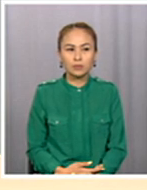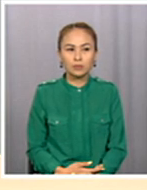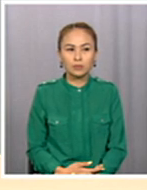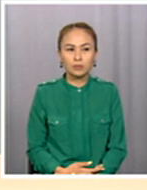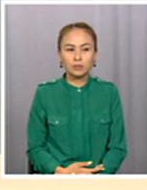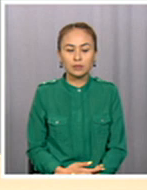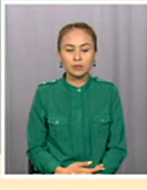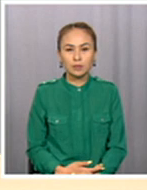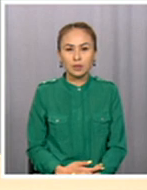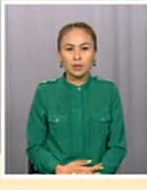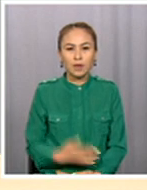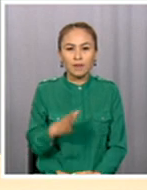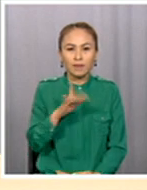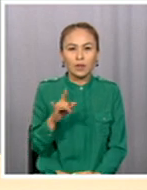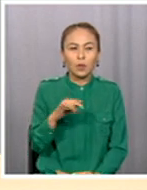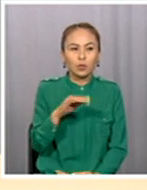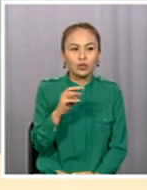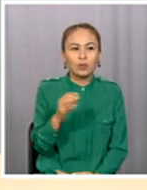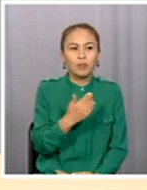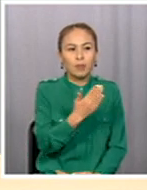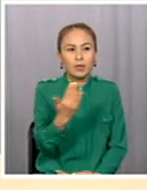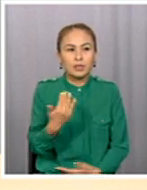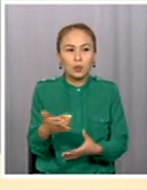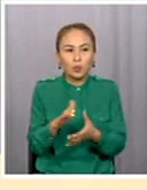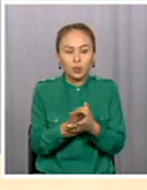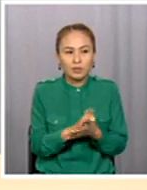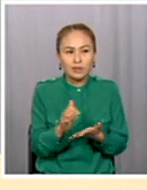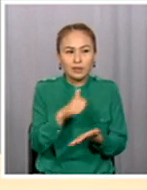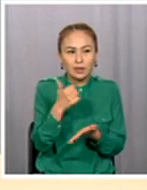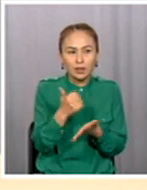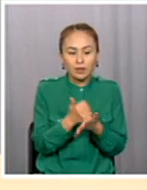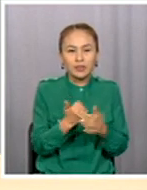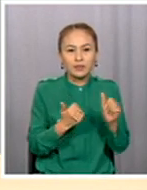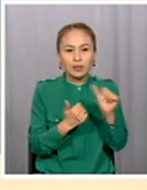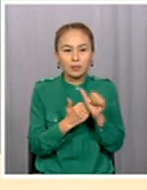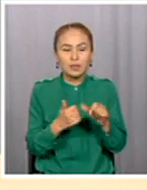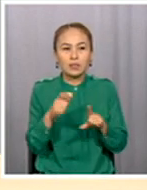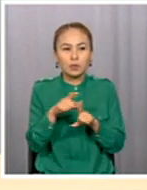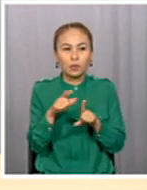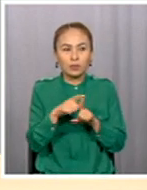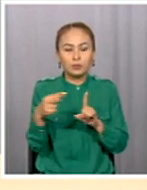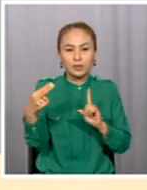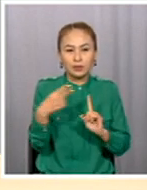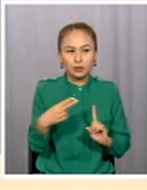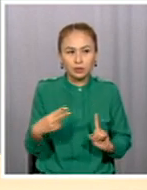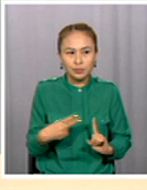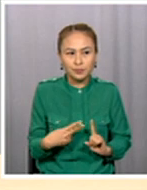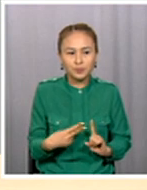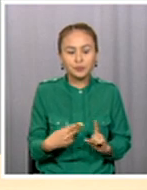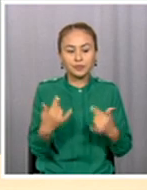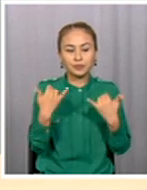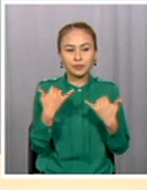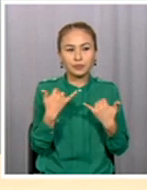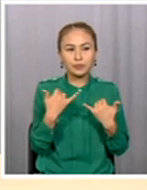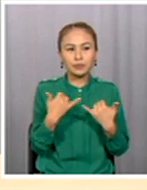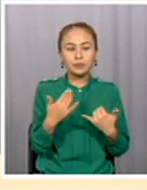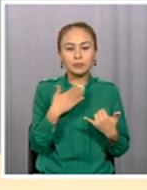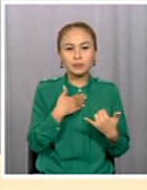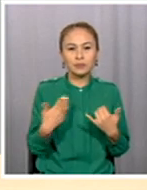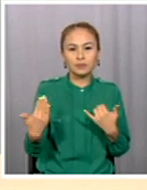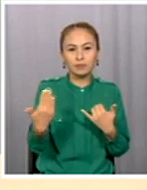Ребята, вы уже познакомились с главными и второстепенными членами предложениями. Сегодня мы с